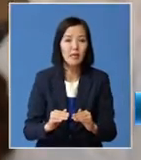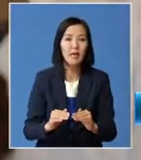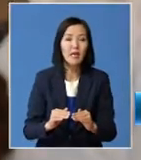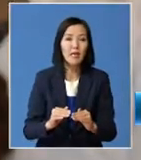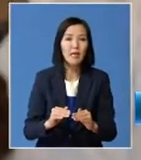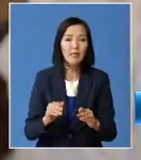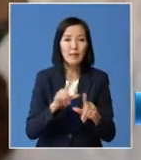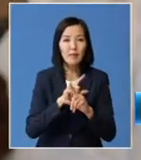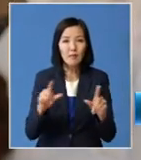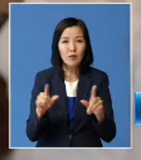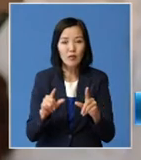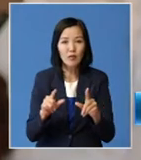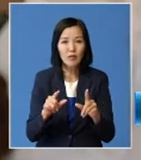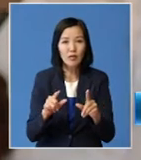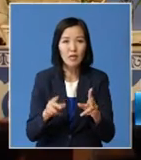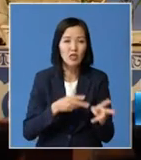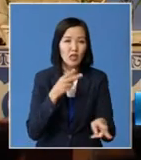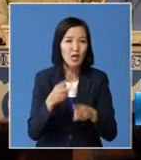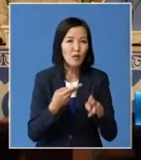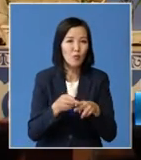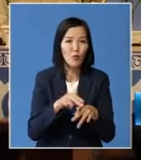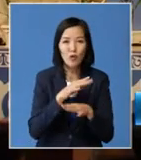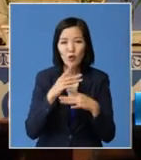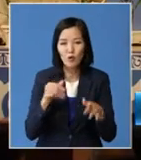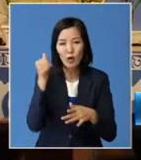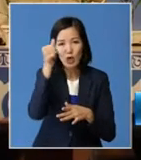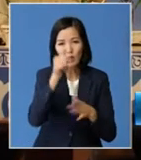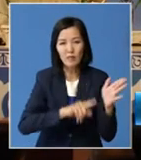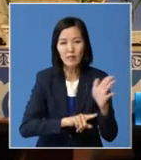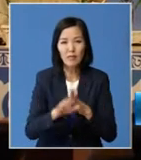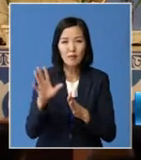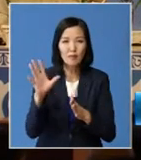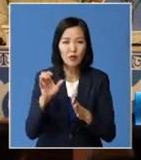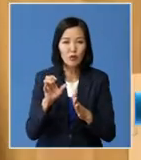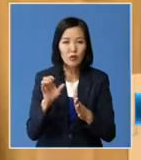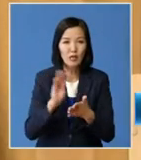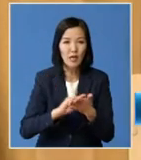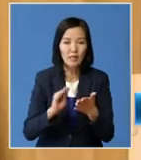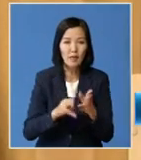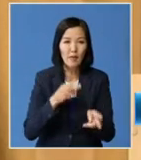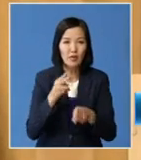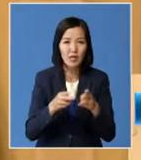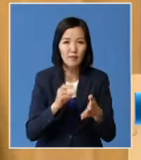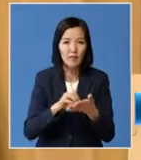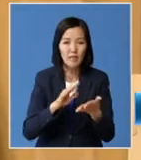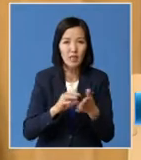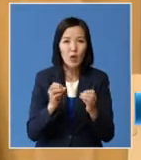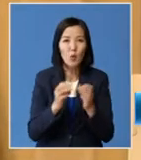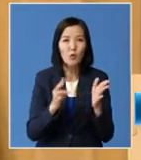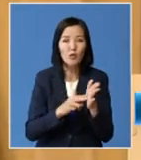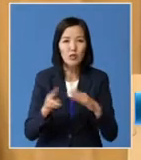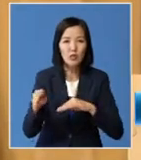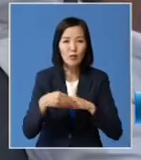көңілдері толмай арыз шағым жазатын тұрғындар саны көбейген. Жыл басынан бері сондай 500-ден аса арыз тіркеліпті. Оның 17-сі жемқорлықпен